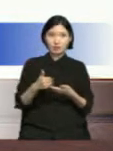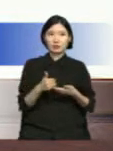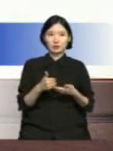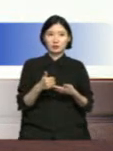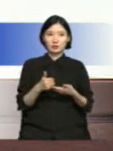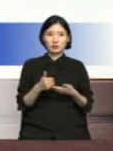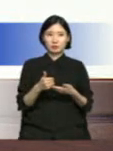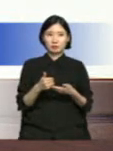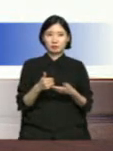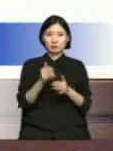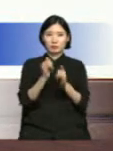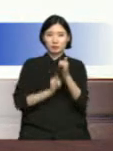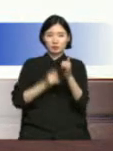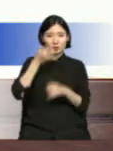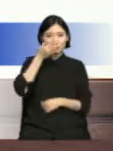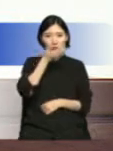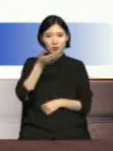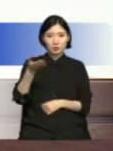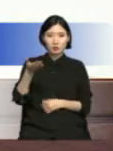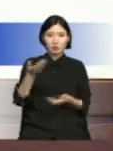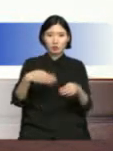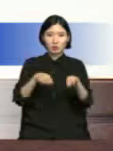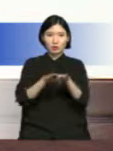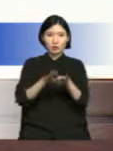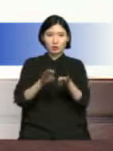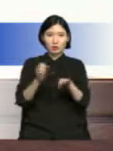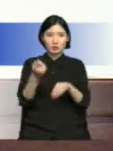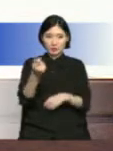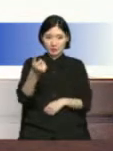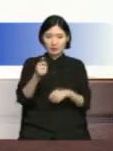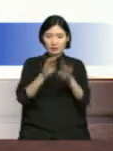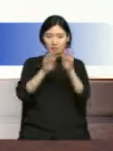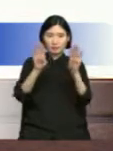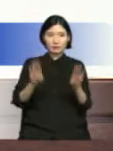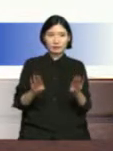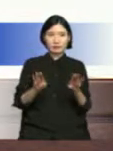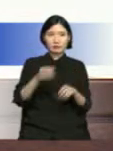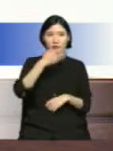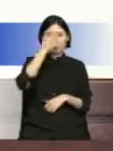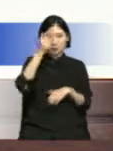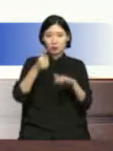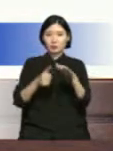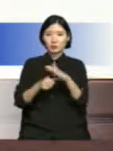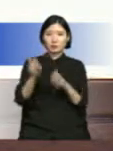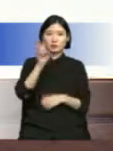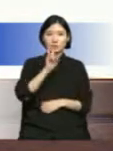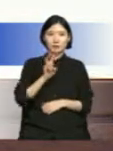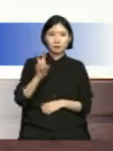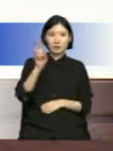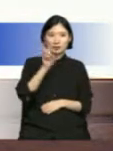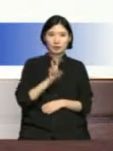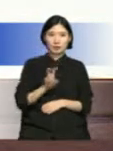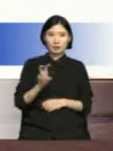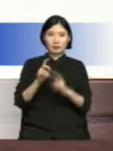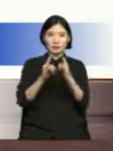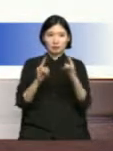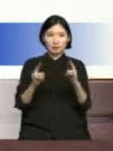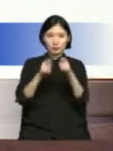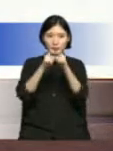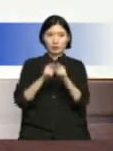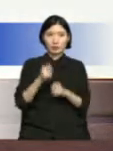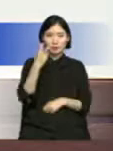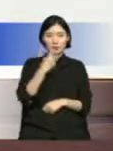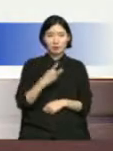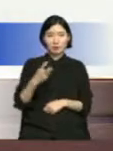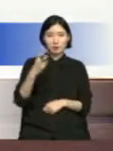반영하여 역사 전시관 을 비롯해서 제가 는 박물관 청소년도 마켓 흐름을 면밀히 검토하여 최적의 활용